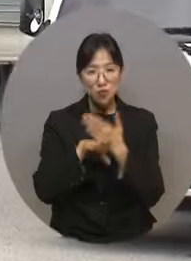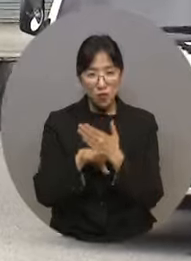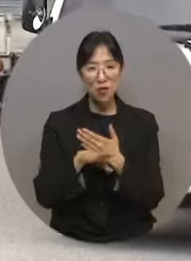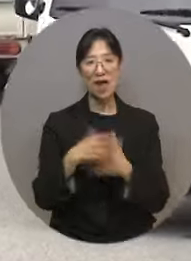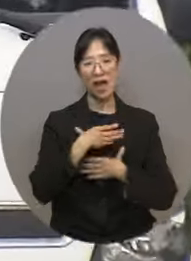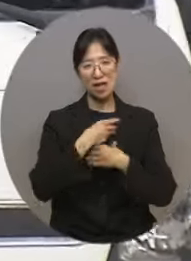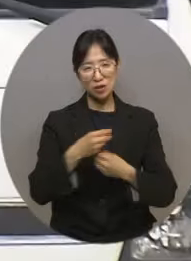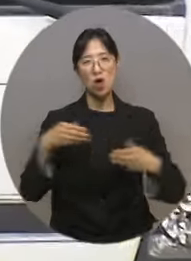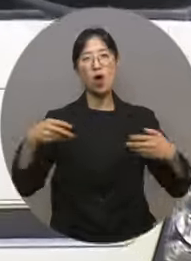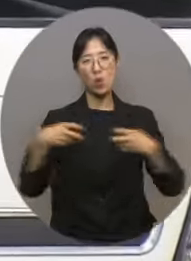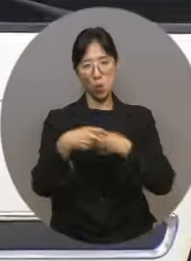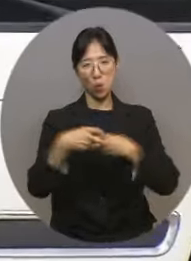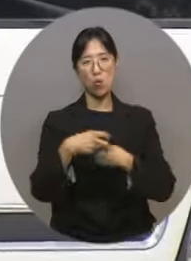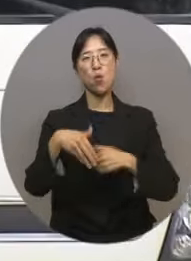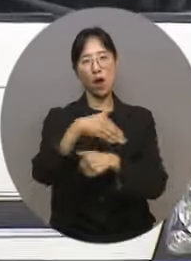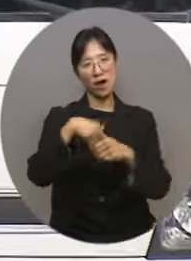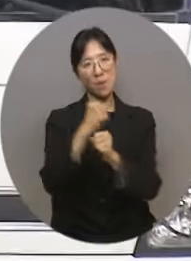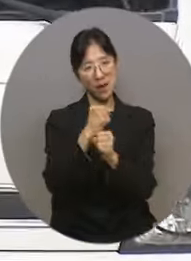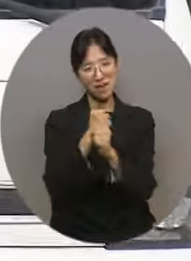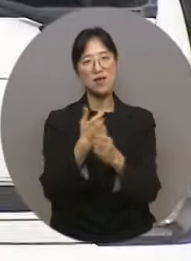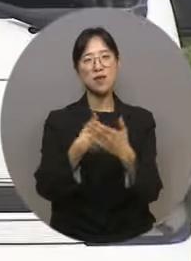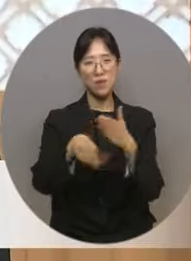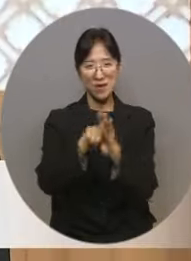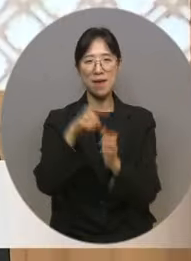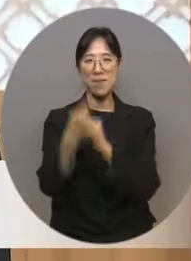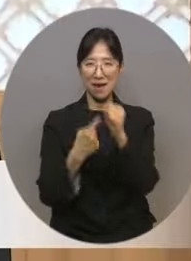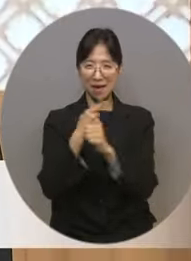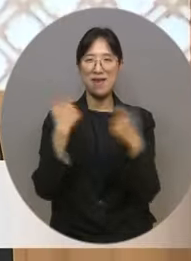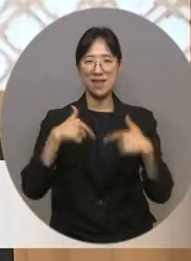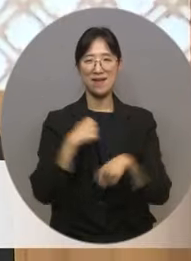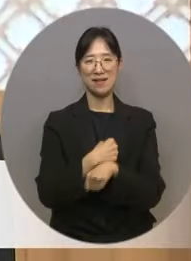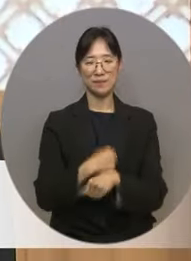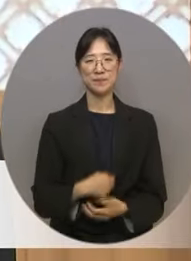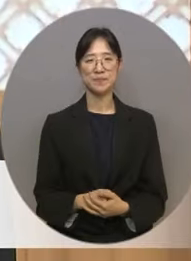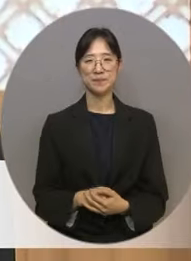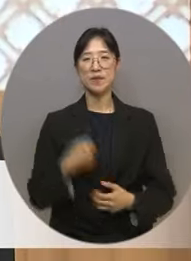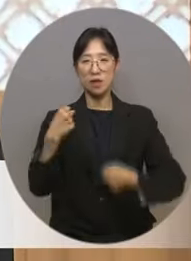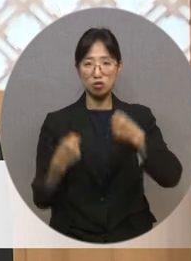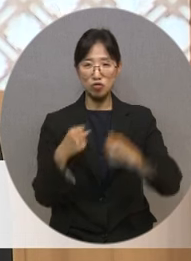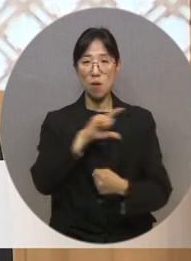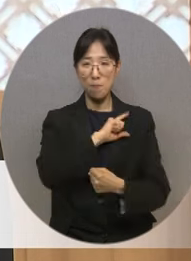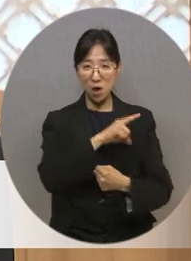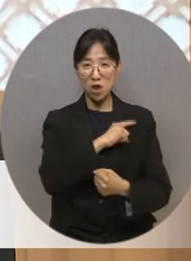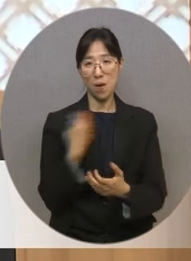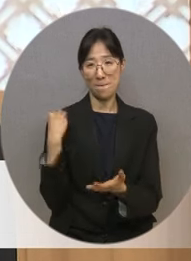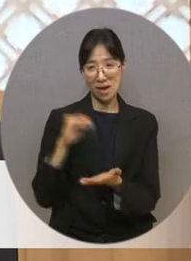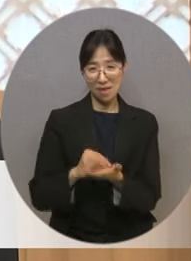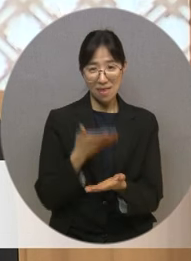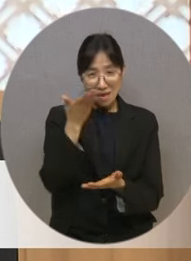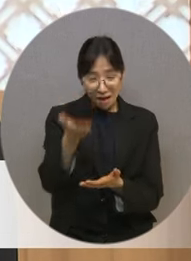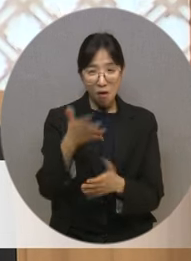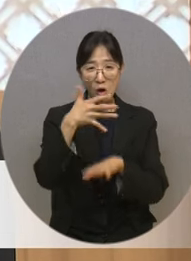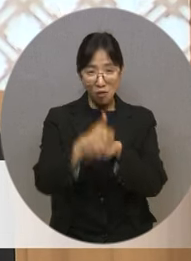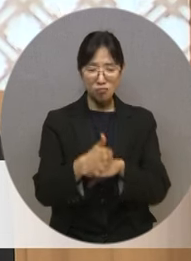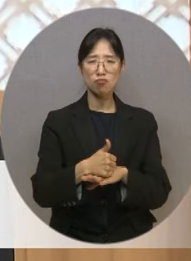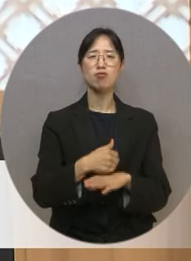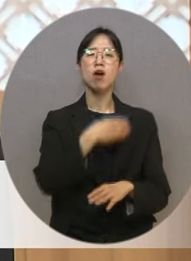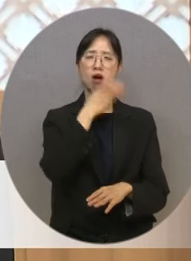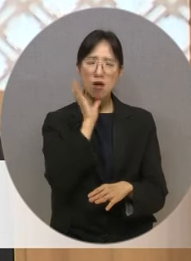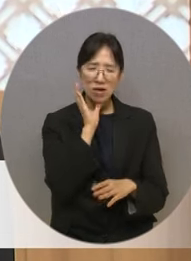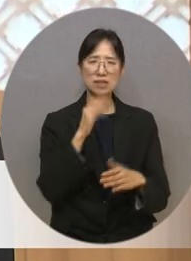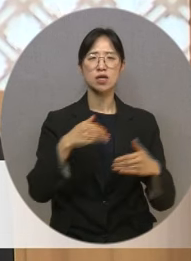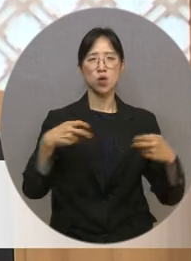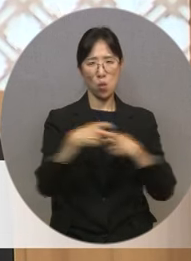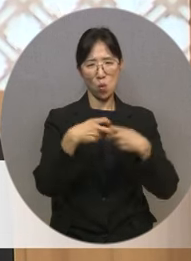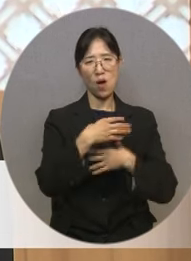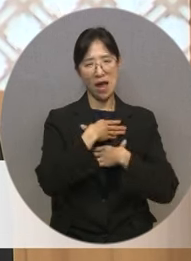교통환경 조성을 목적으로 매년 추진 내오고 있습니다 운전면허 반납 제도가 어르신의 교통 안전과 사고 예방에